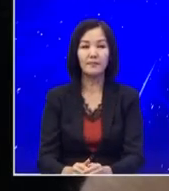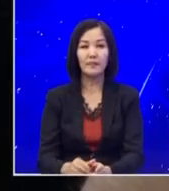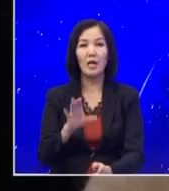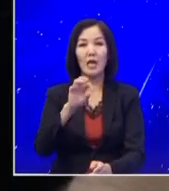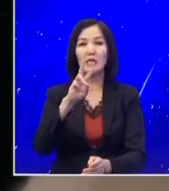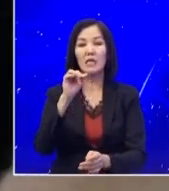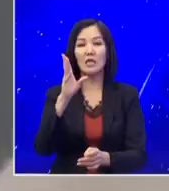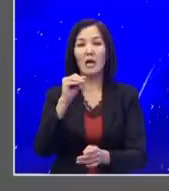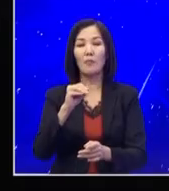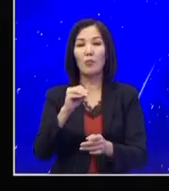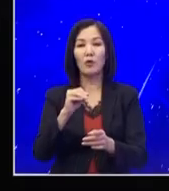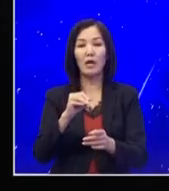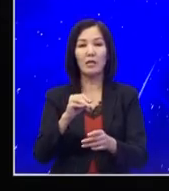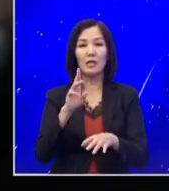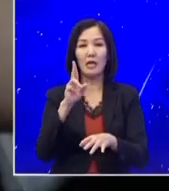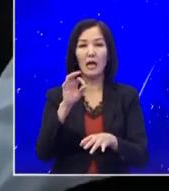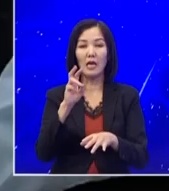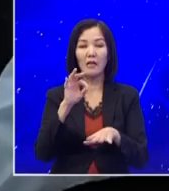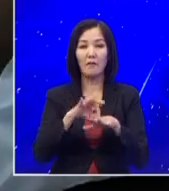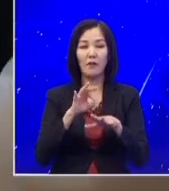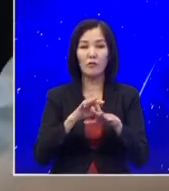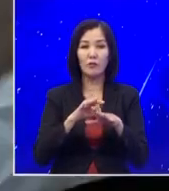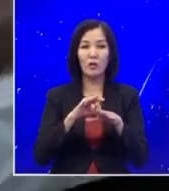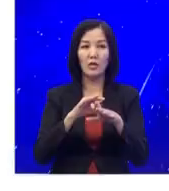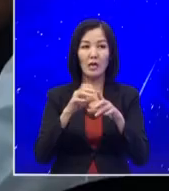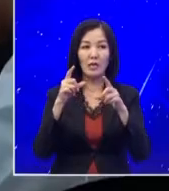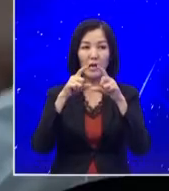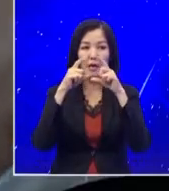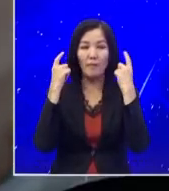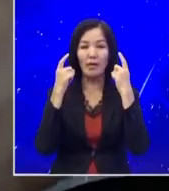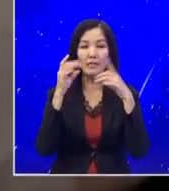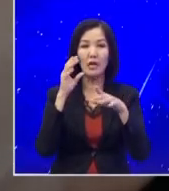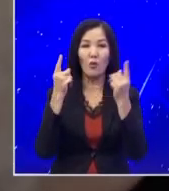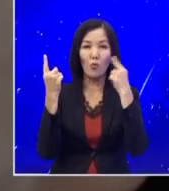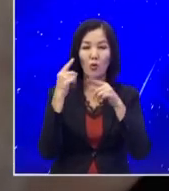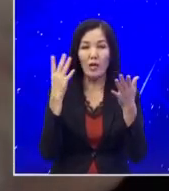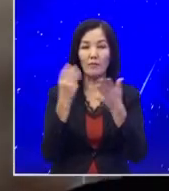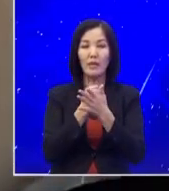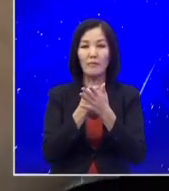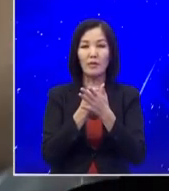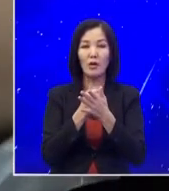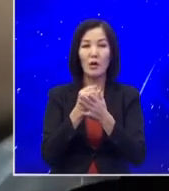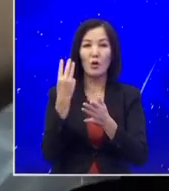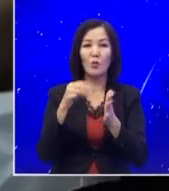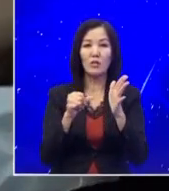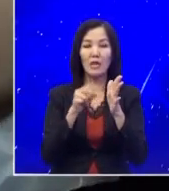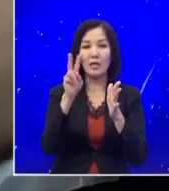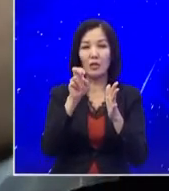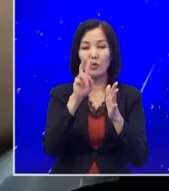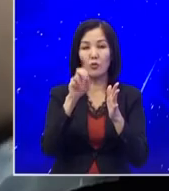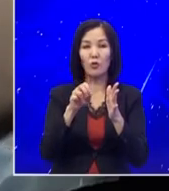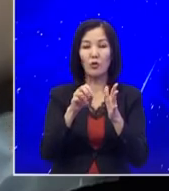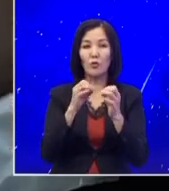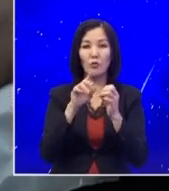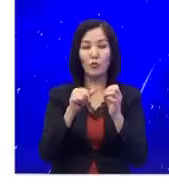Сингапур ғалымдары коронавирустың белгілерін анықтайтын маска ойлап тапты. Бағасы 36 доллар, көптеп өндірілсе